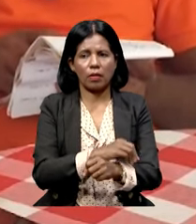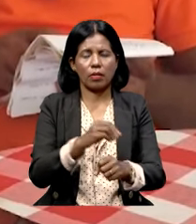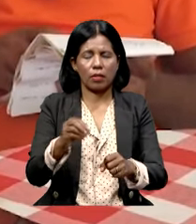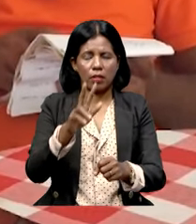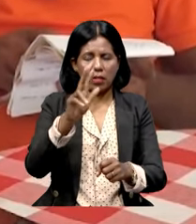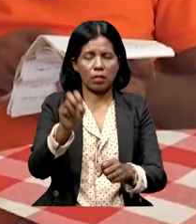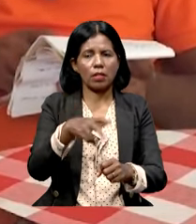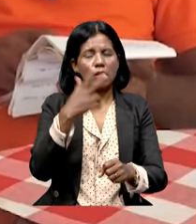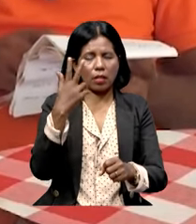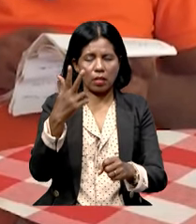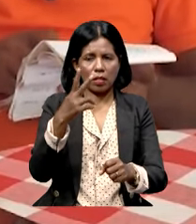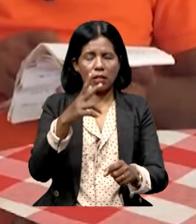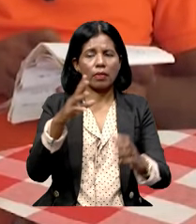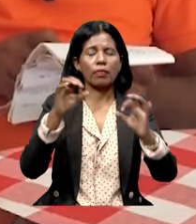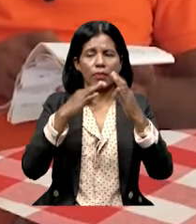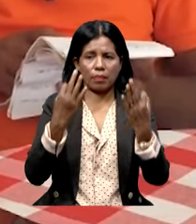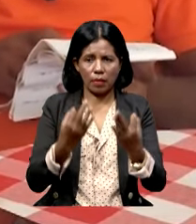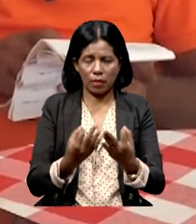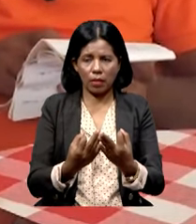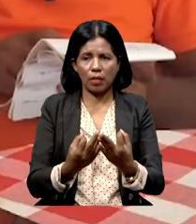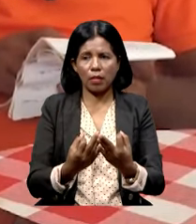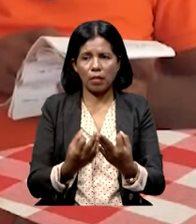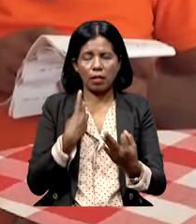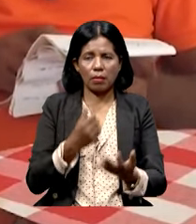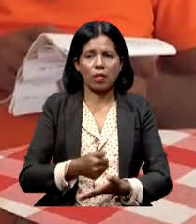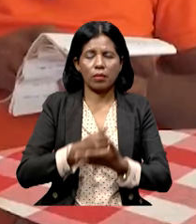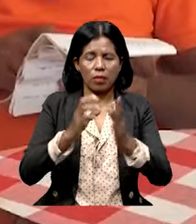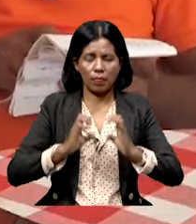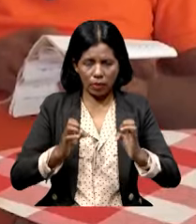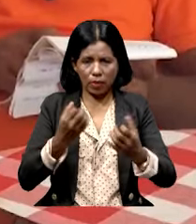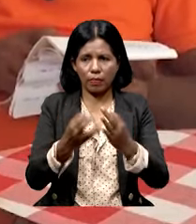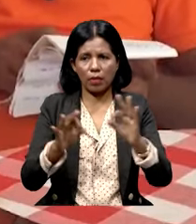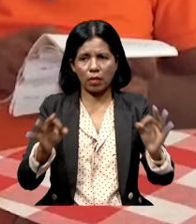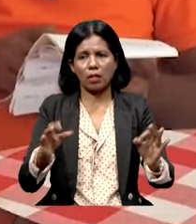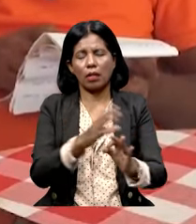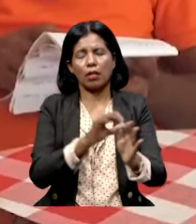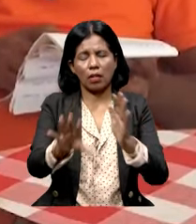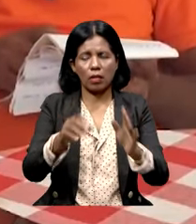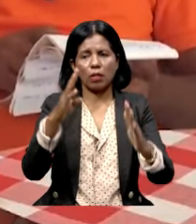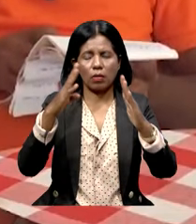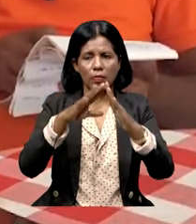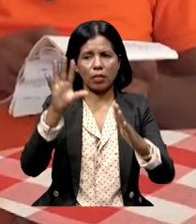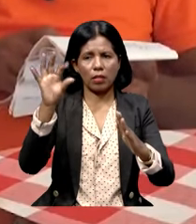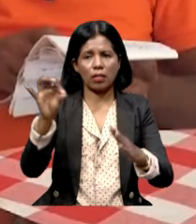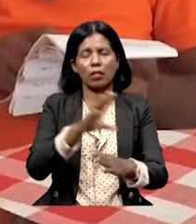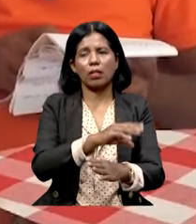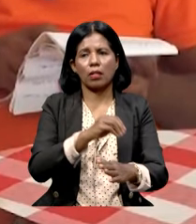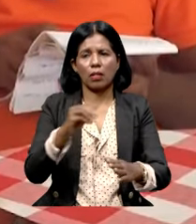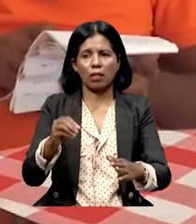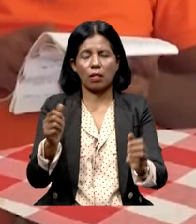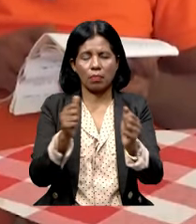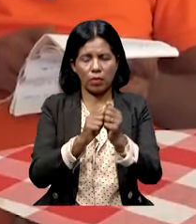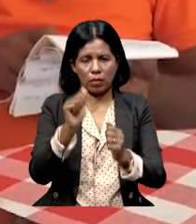pisuas, ya tris di rumah kain. Ame aku yang emergensi waktu ana, memverifikan rumah sia, inklusi bapak vila ida, amu tuk